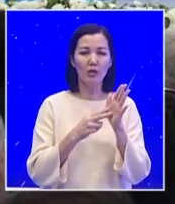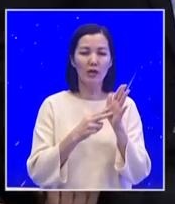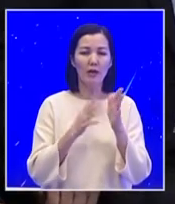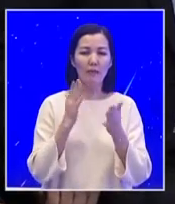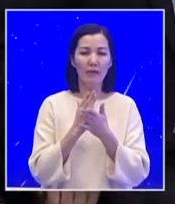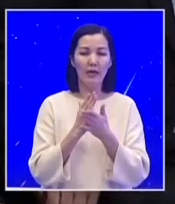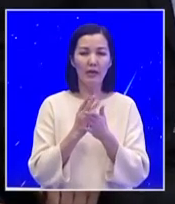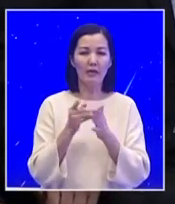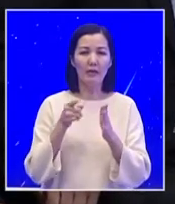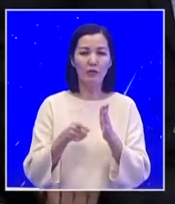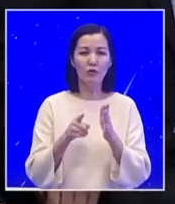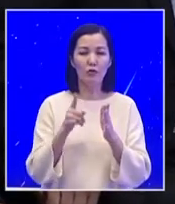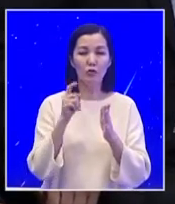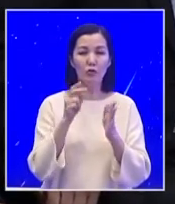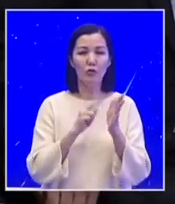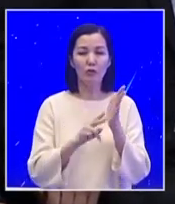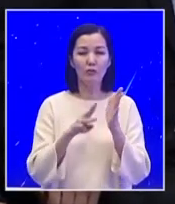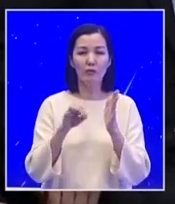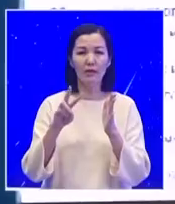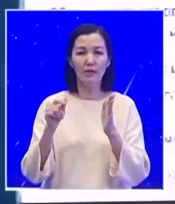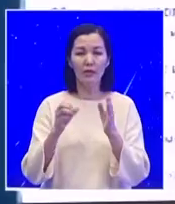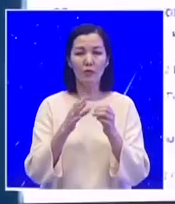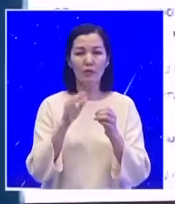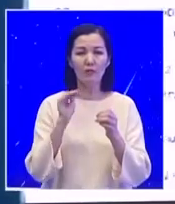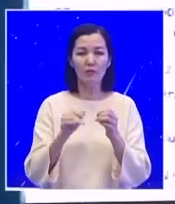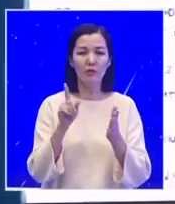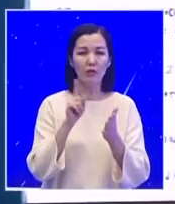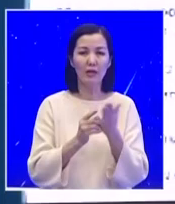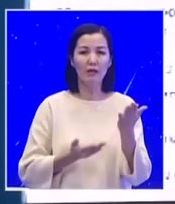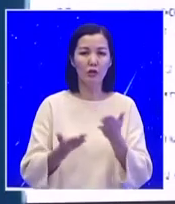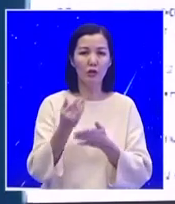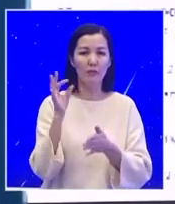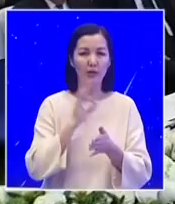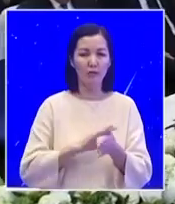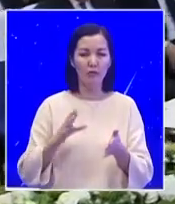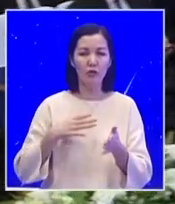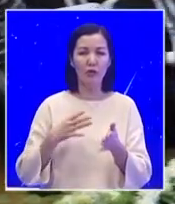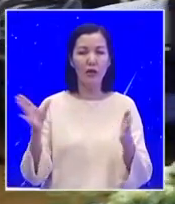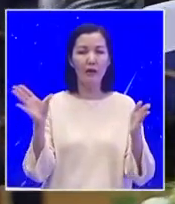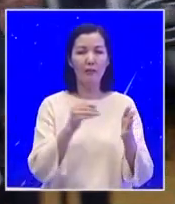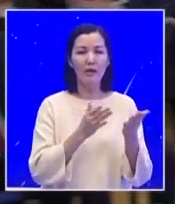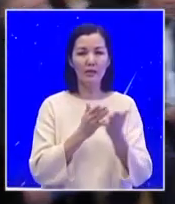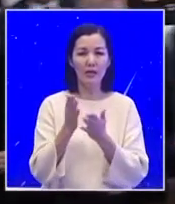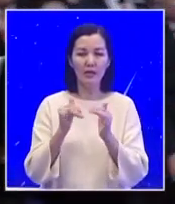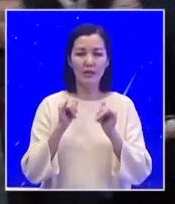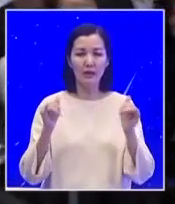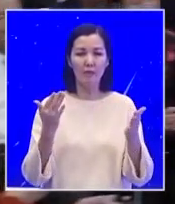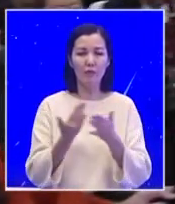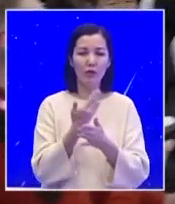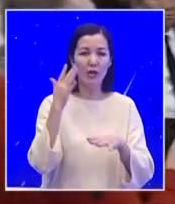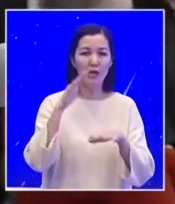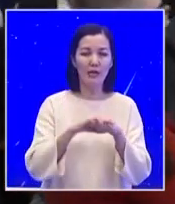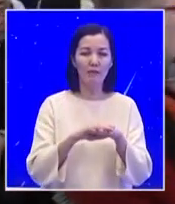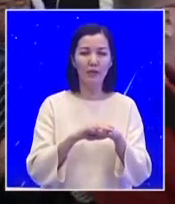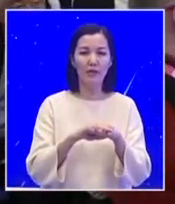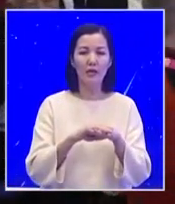Былтыр 170 миллиардтың өнімін өндіріп, 15 миллиард теңге салық түсірді. Жалпы ауданның қай саласында да даму бар. Жаңа келген аудан әкімі